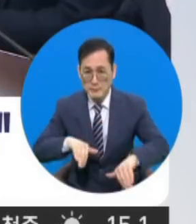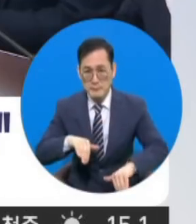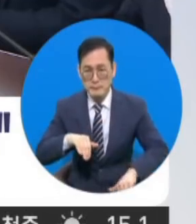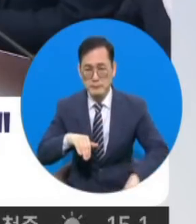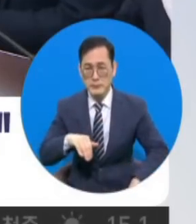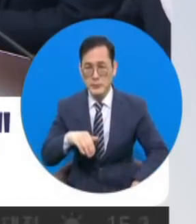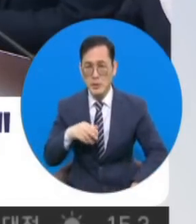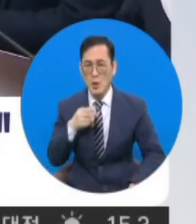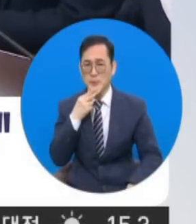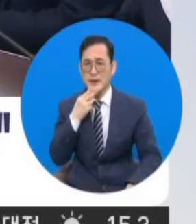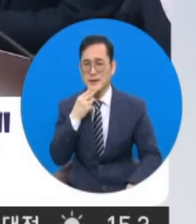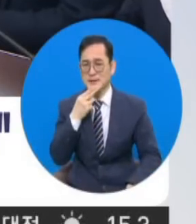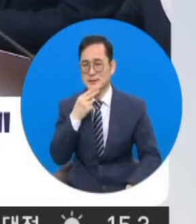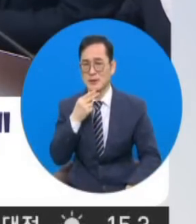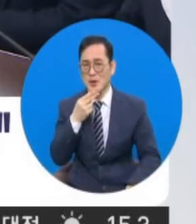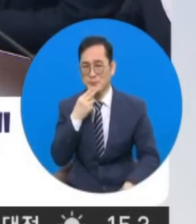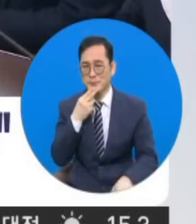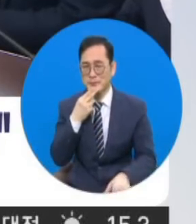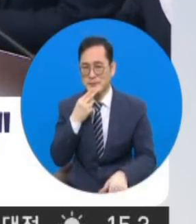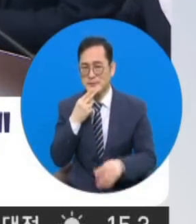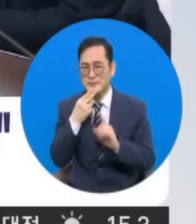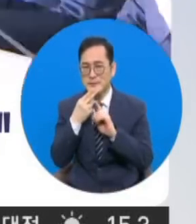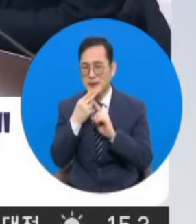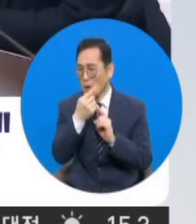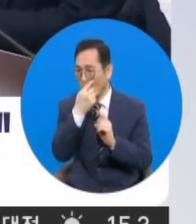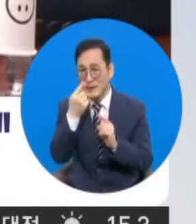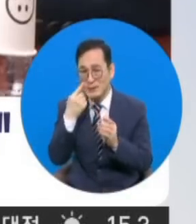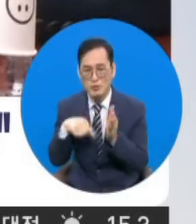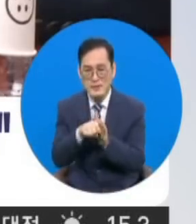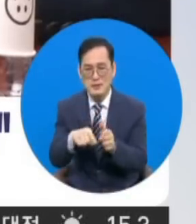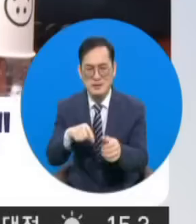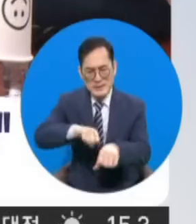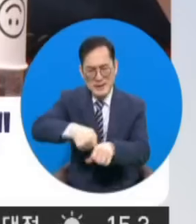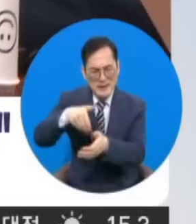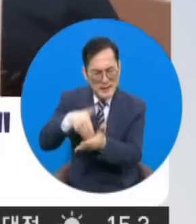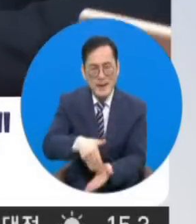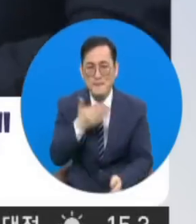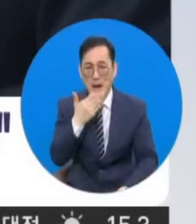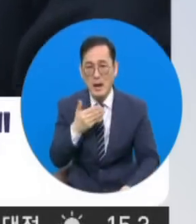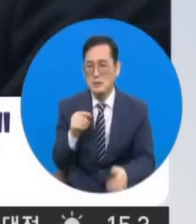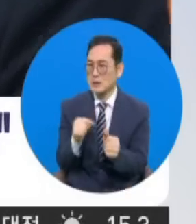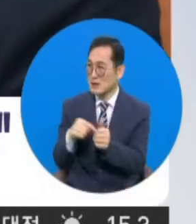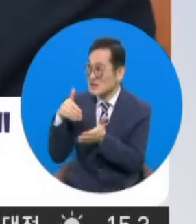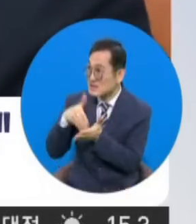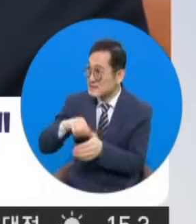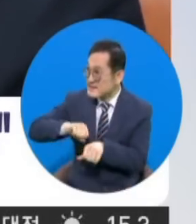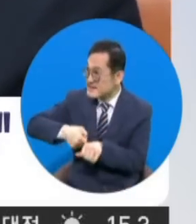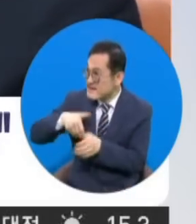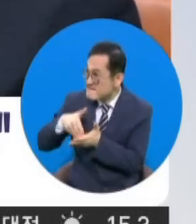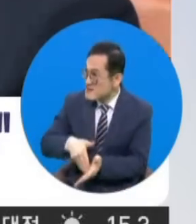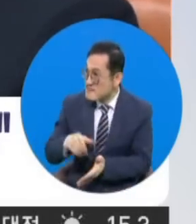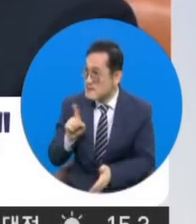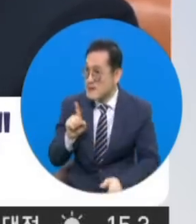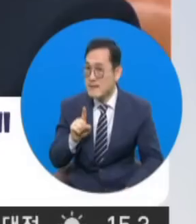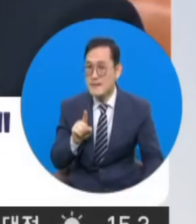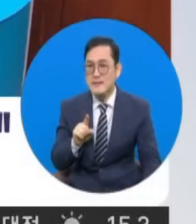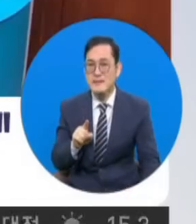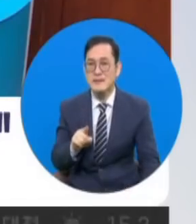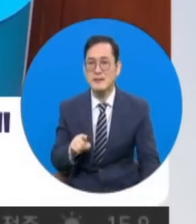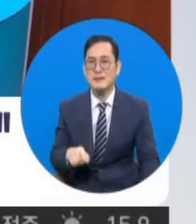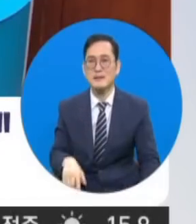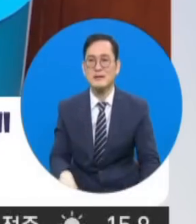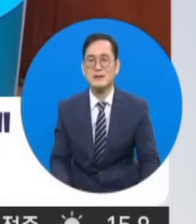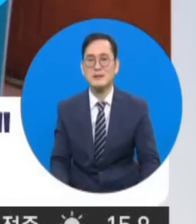의혹 자체를 잘라내기 위해서 세게 어쨌든 제재를 가하고 싶을 수도 있지만 그렇게 되면 또 반발이 커지고 또 둘 사이에 그